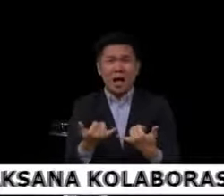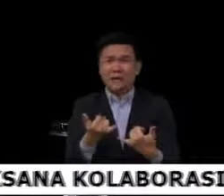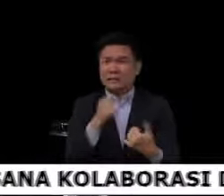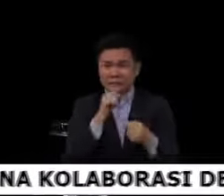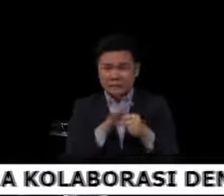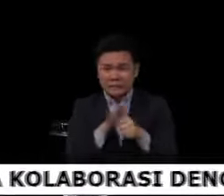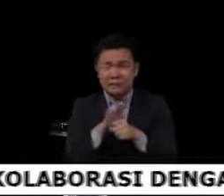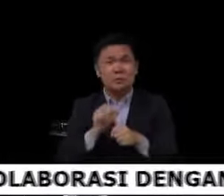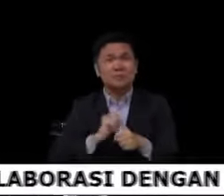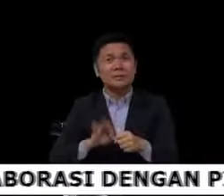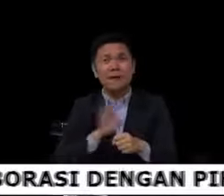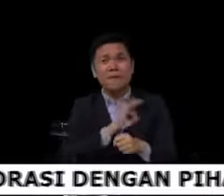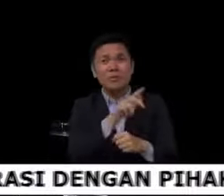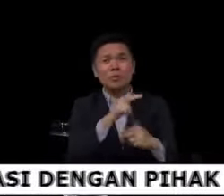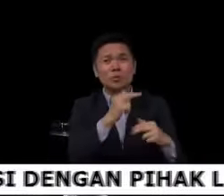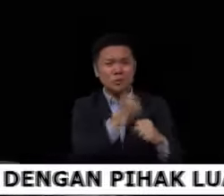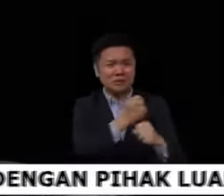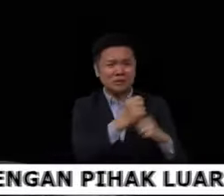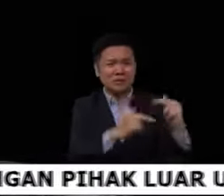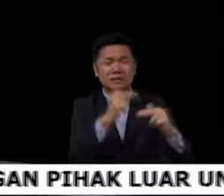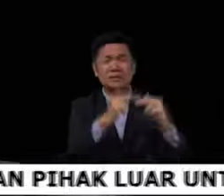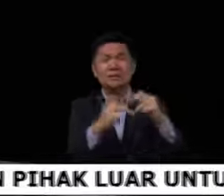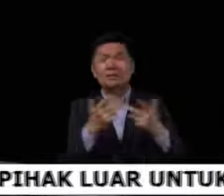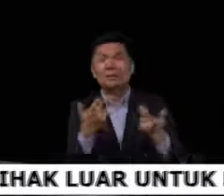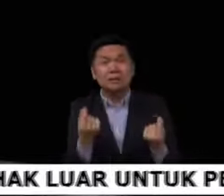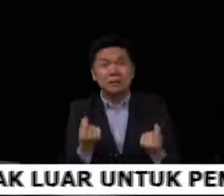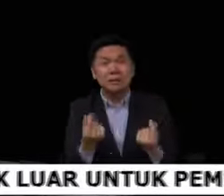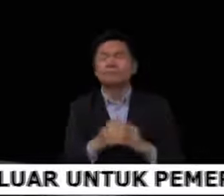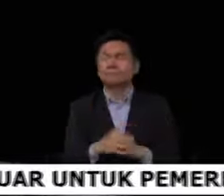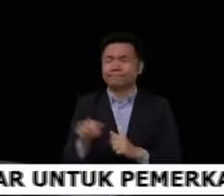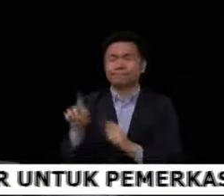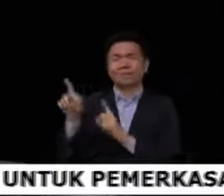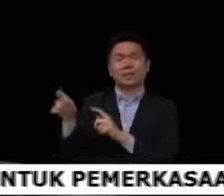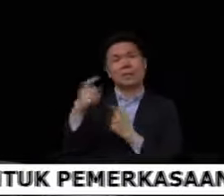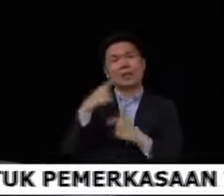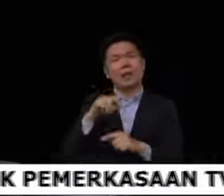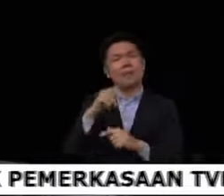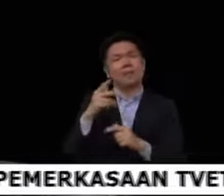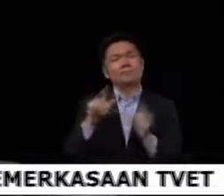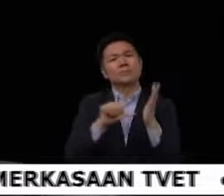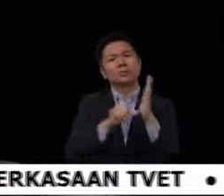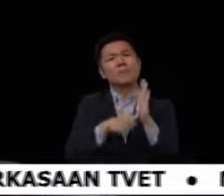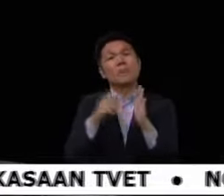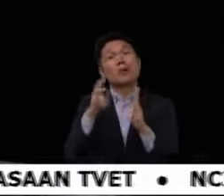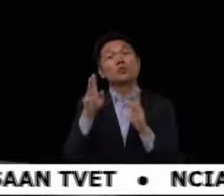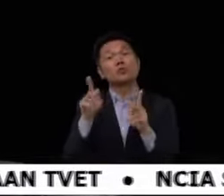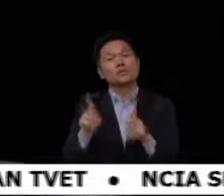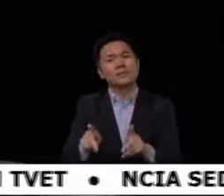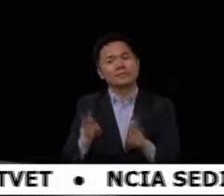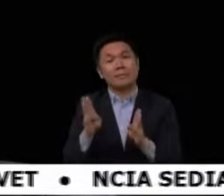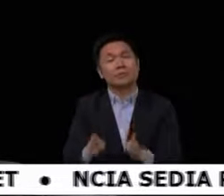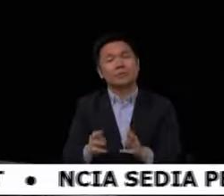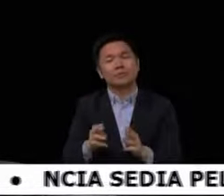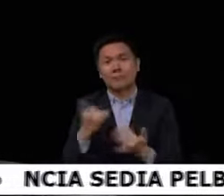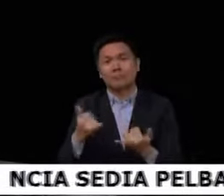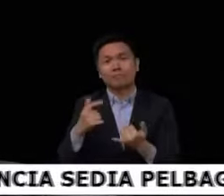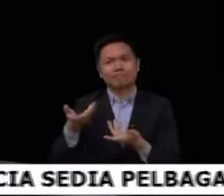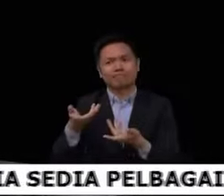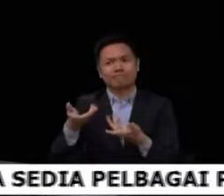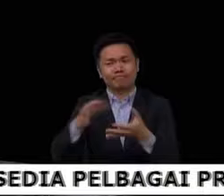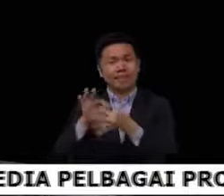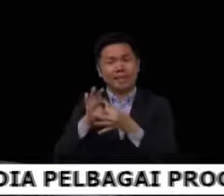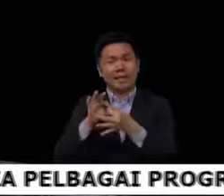buruk bisa pembinaan lebih bingkai Kementerian Dalam Negeri bersama dengan kemudian subuh manusia apa yang dilakukan dialog memperkenalkan